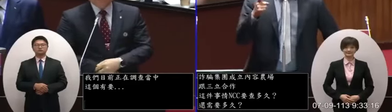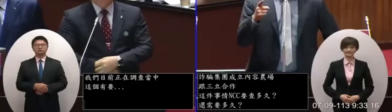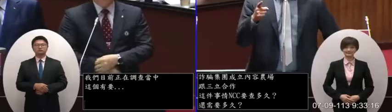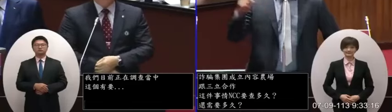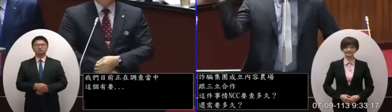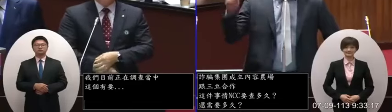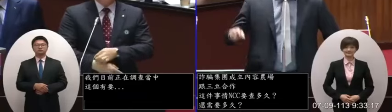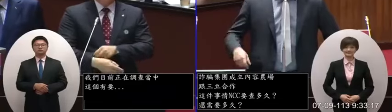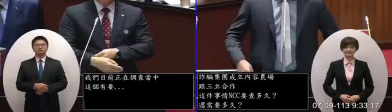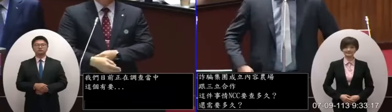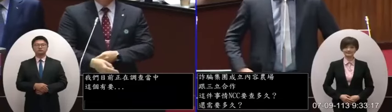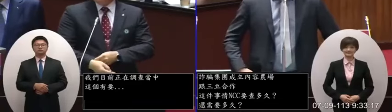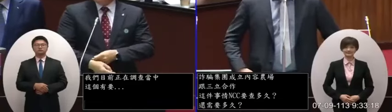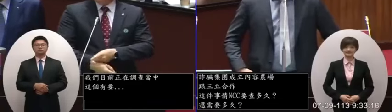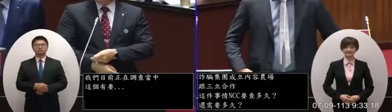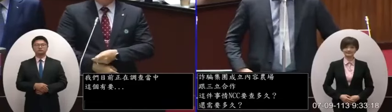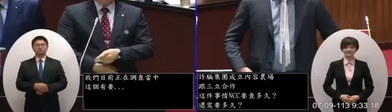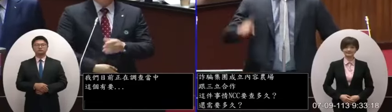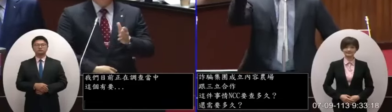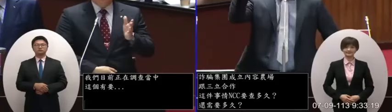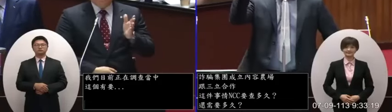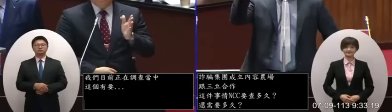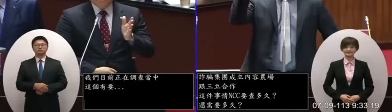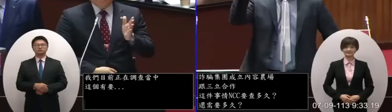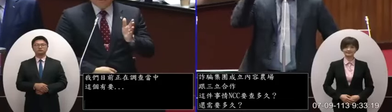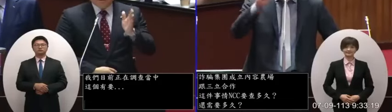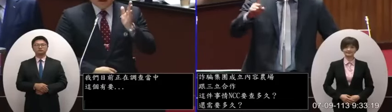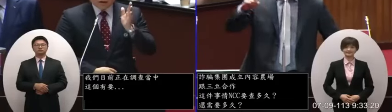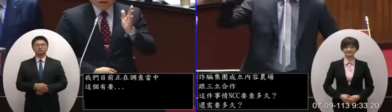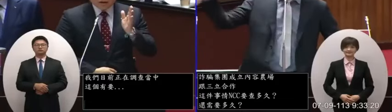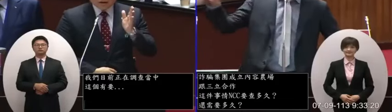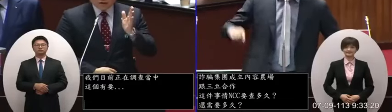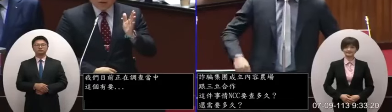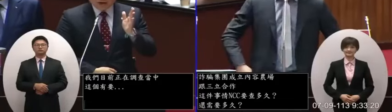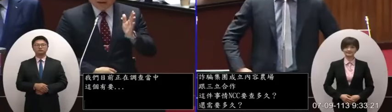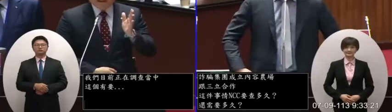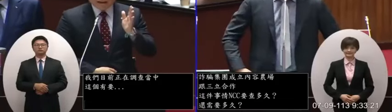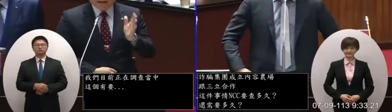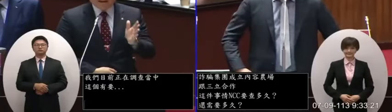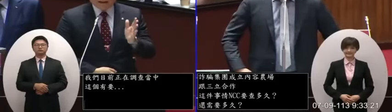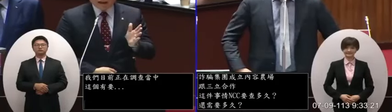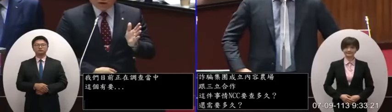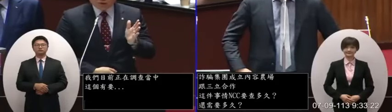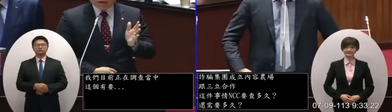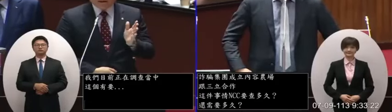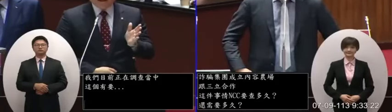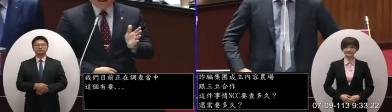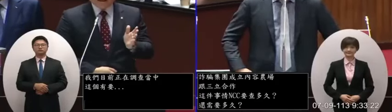您卸任以前可不可以处理？我只需要这个答案，你卸任以前能不能处理？